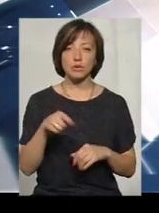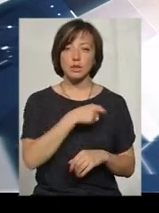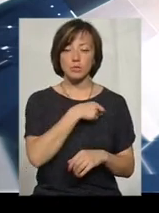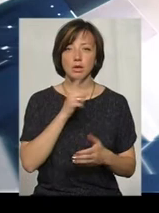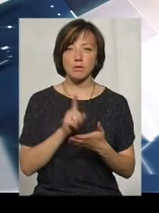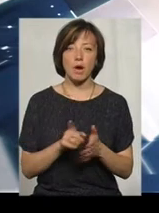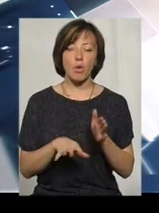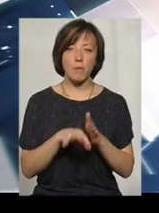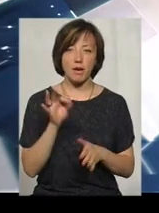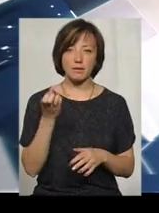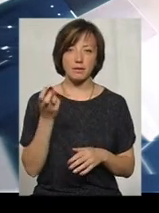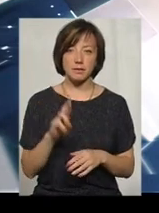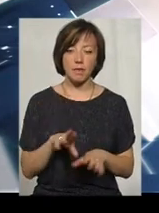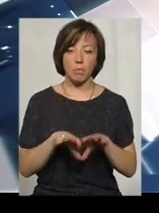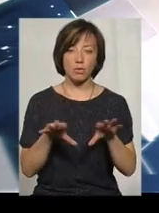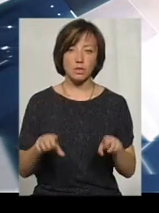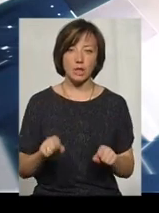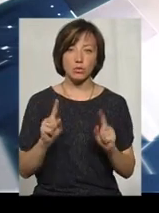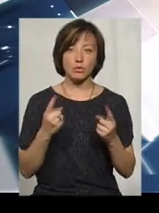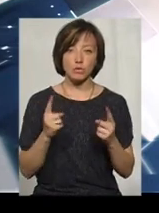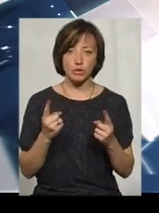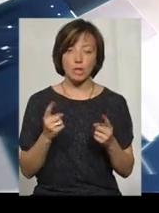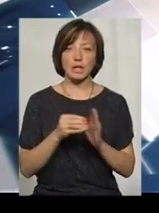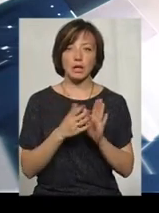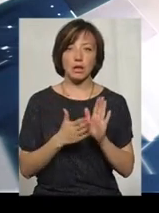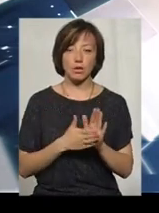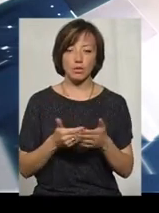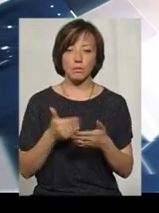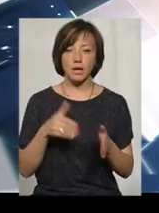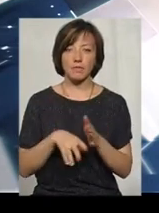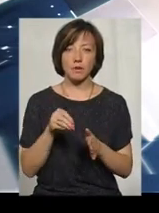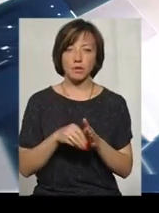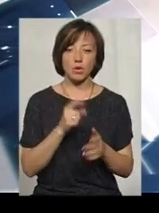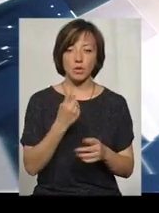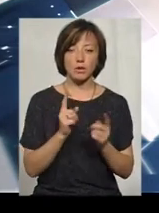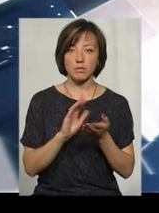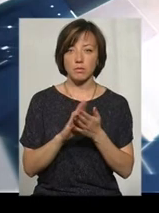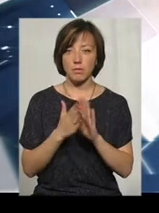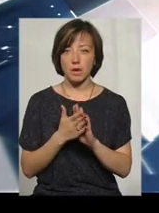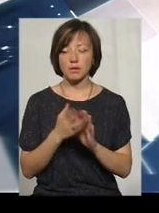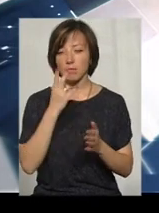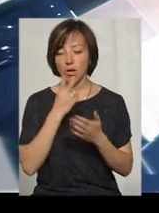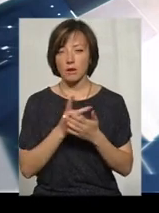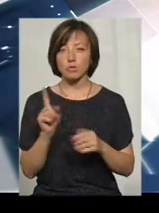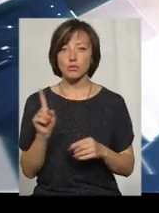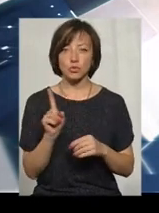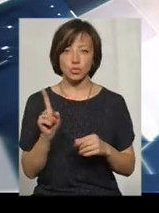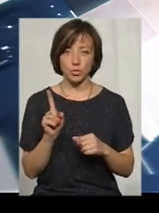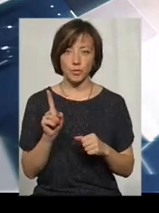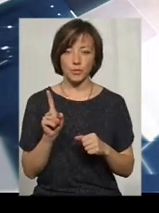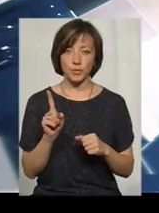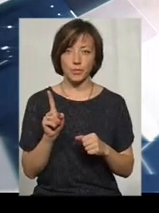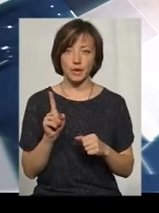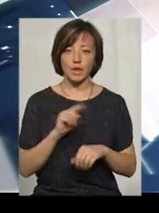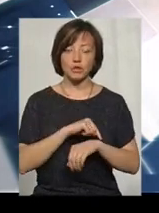обиратися на посаду, тому що декларуючи перед виборцями одні моменти, там ми бачимо, що